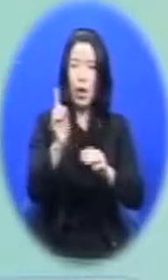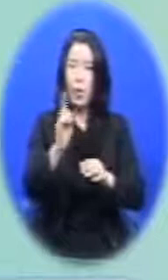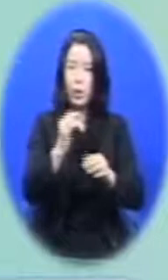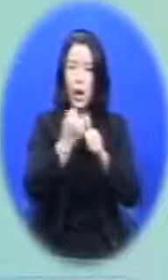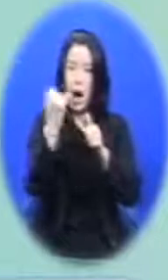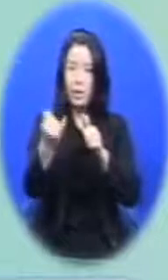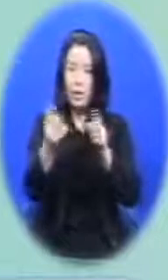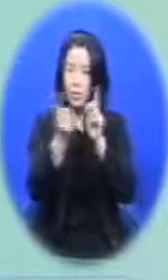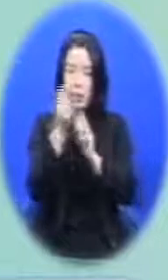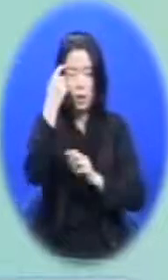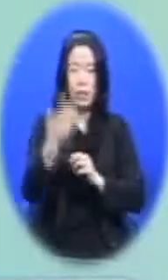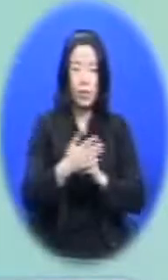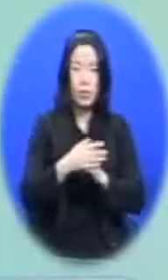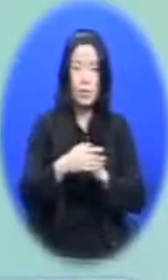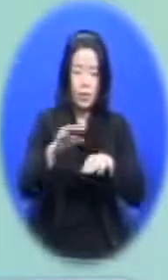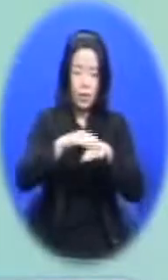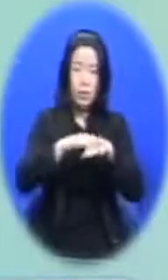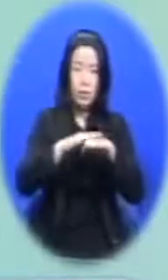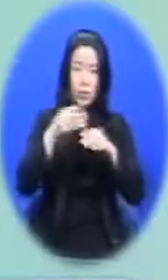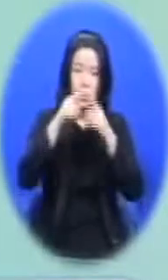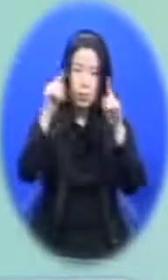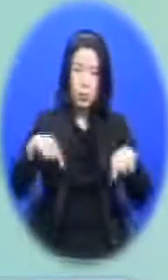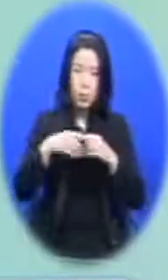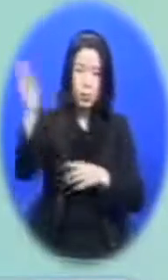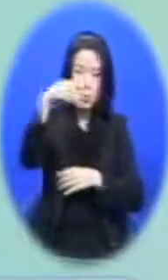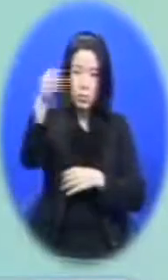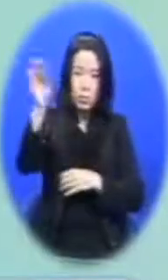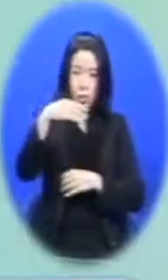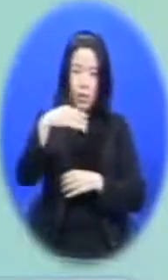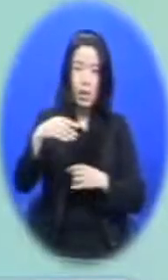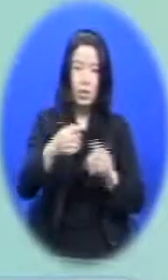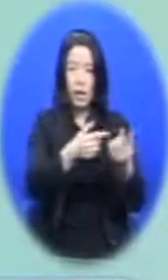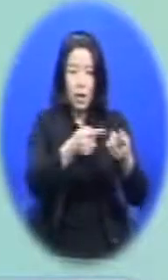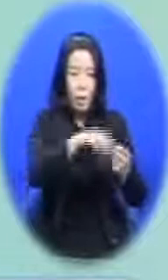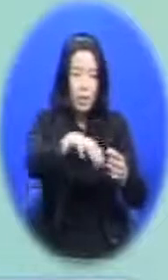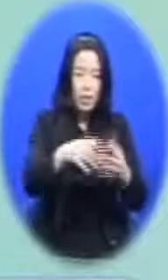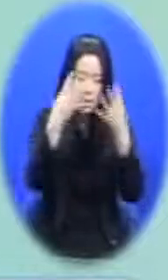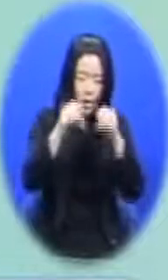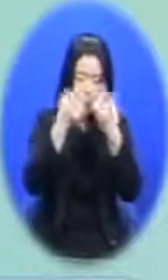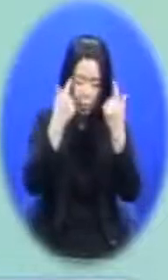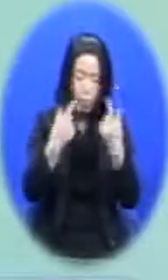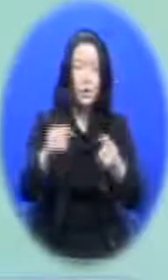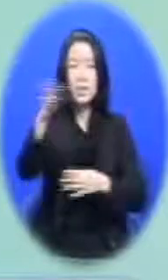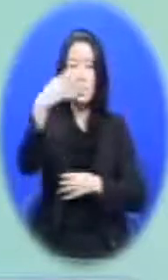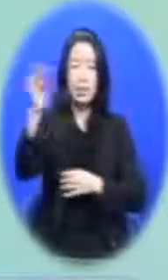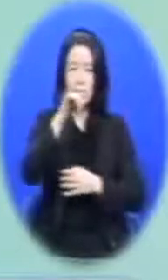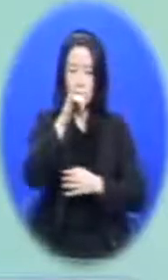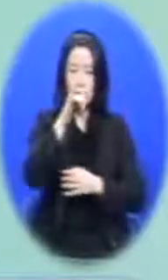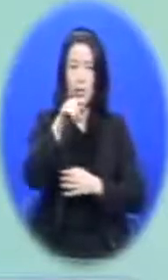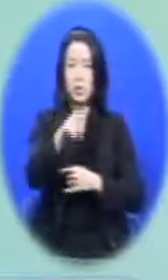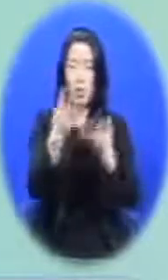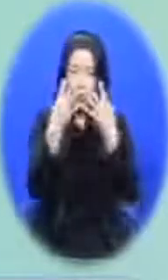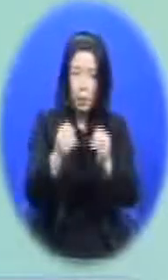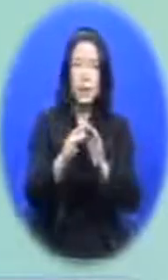했는데 손수건을 흔들기로 했거든. 그런데 다 흔들어 다 손수건을. 그러니 이 많은 사람 중에